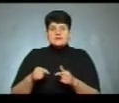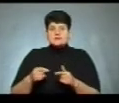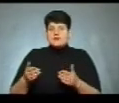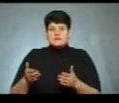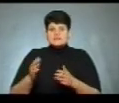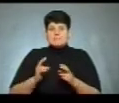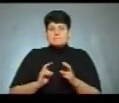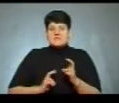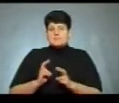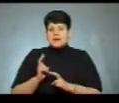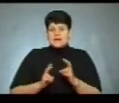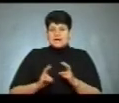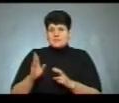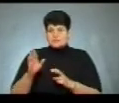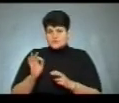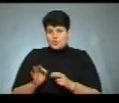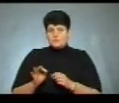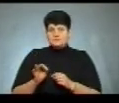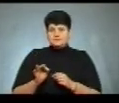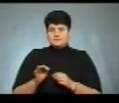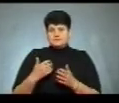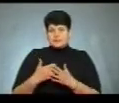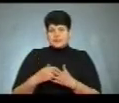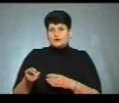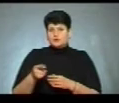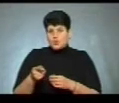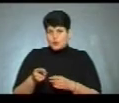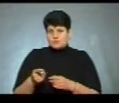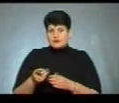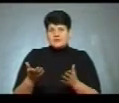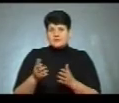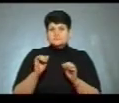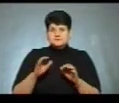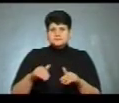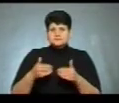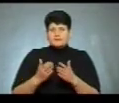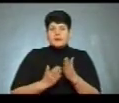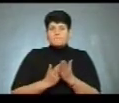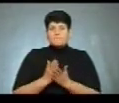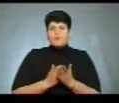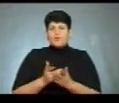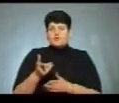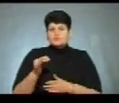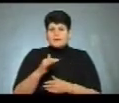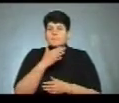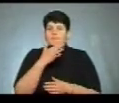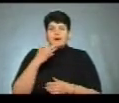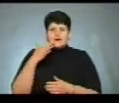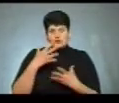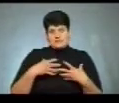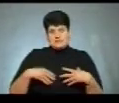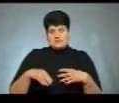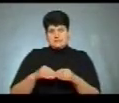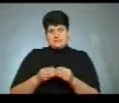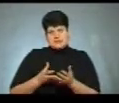організація, підприємство чи підприємство, наприклад, в Тернополі, яке може надавати послуги багатьом сім'ям за